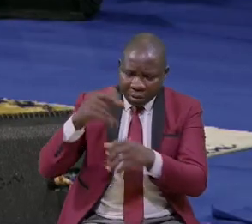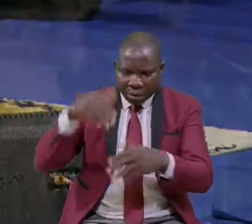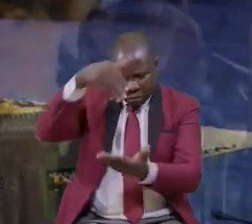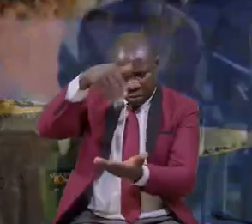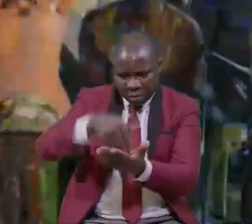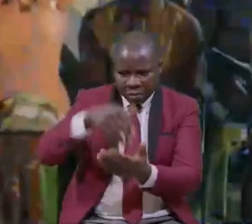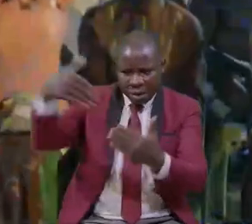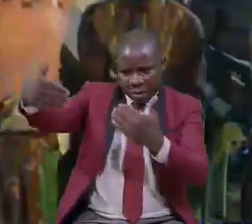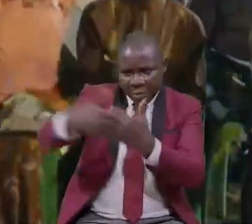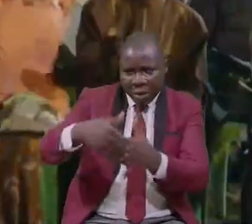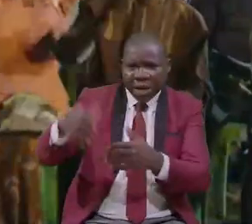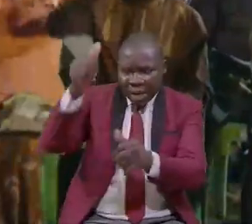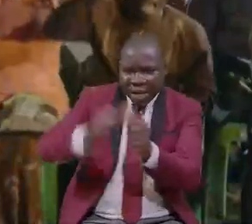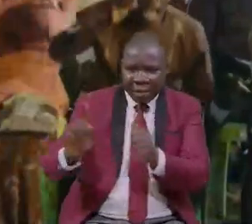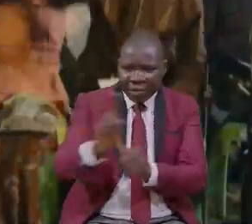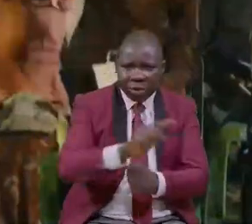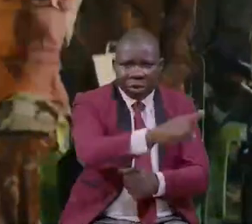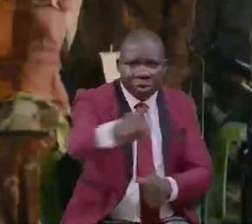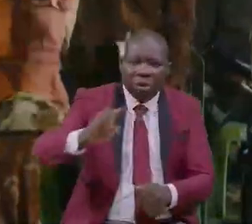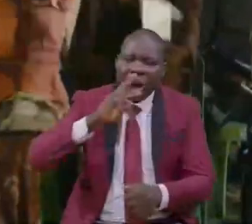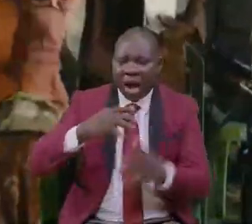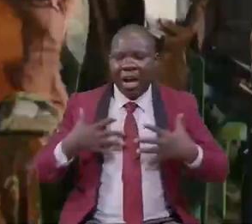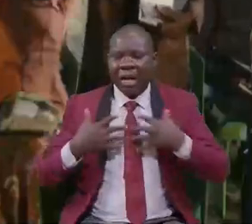partout chacun tu est